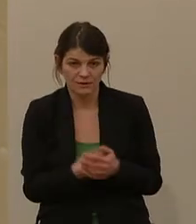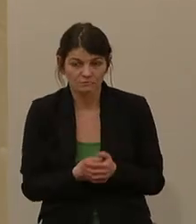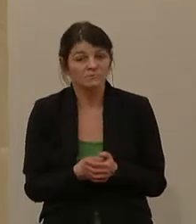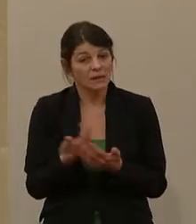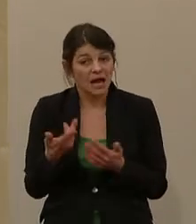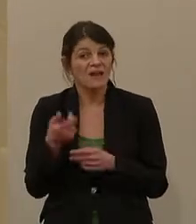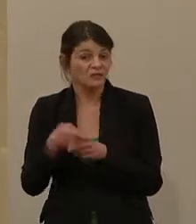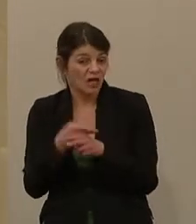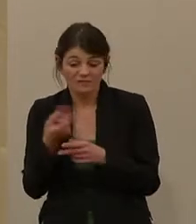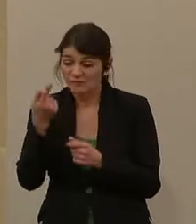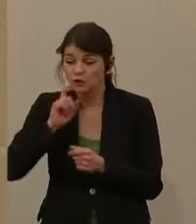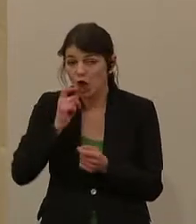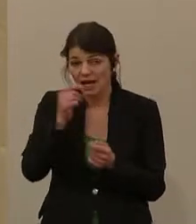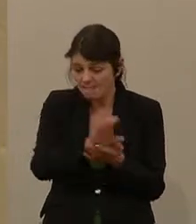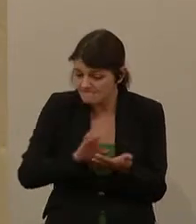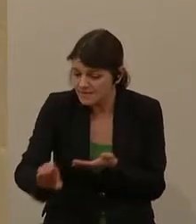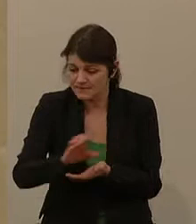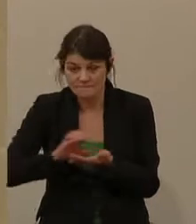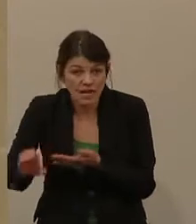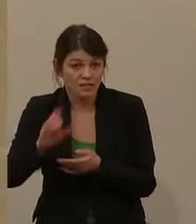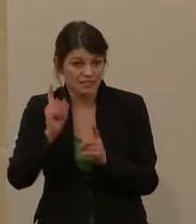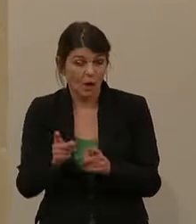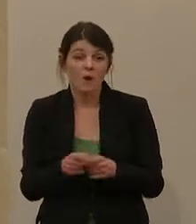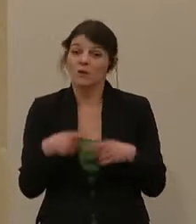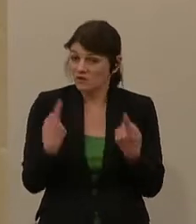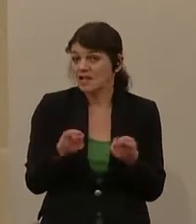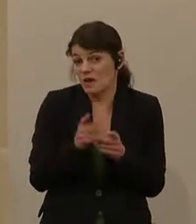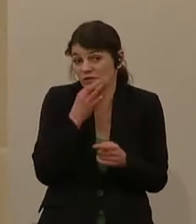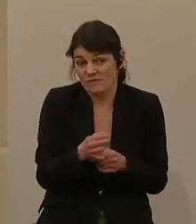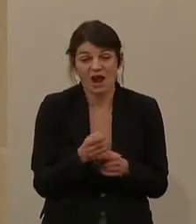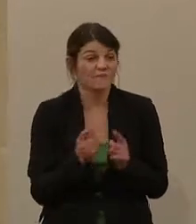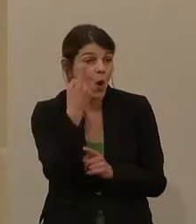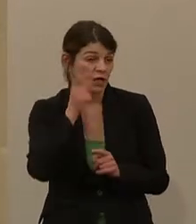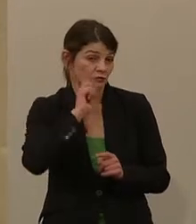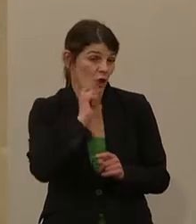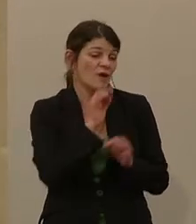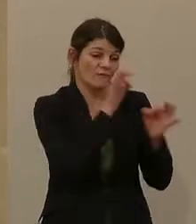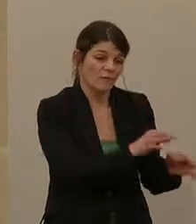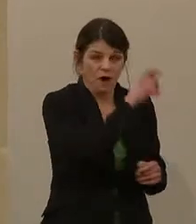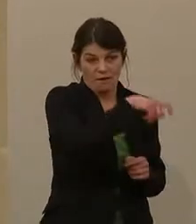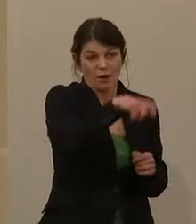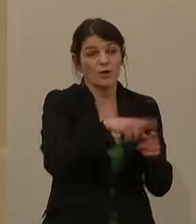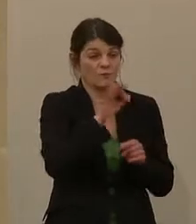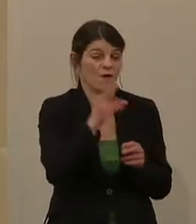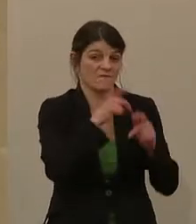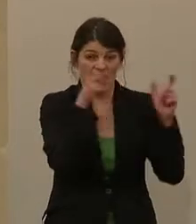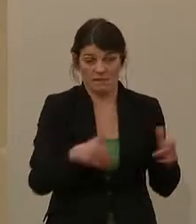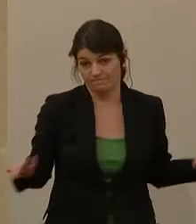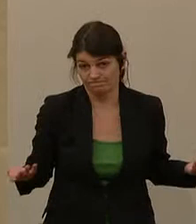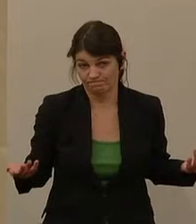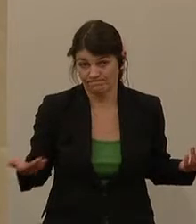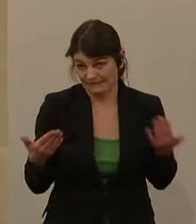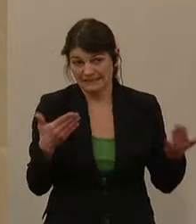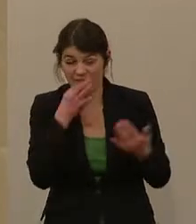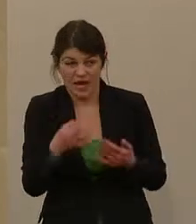soll und damit auch, wie hoch die Steuerbelastung für die Bürgerinnen und Bürger oder auch die Unternehmen sein soll. Auch kein Geheimnis, wir in der